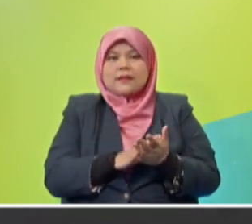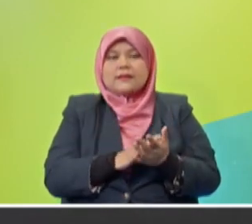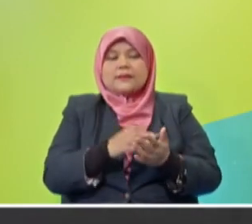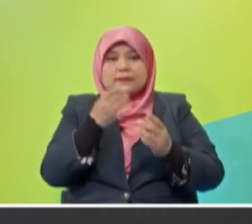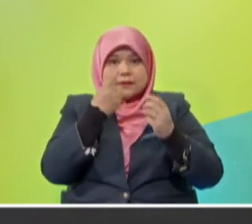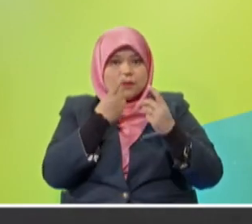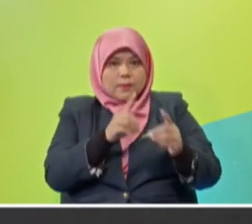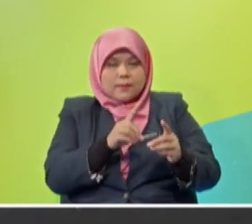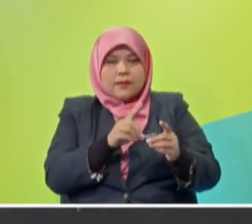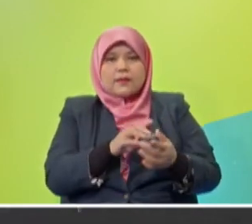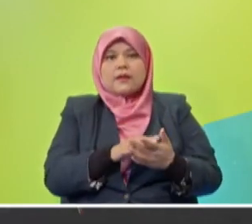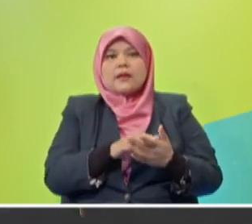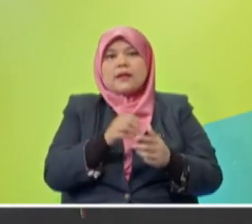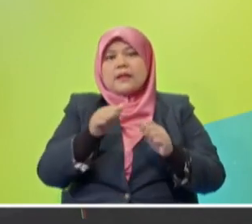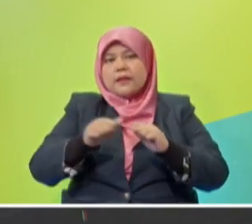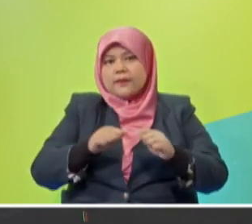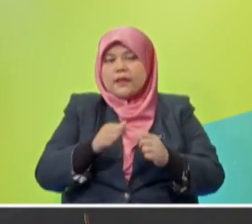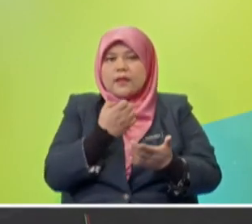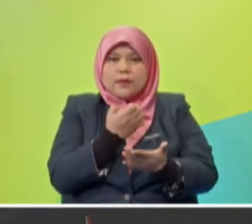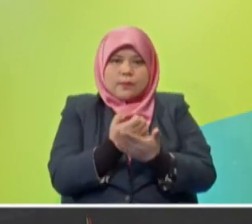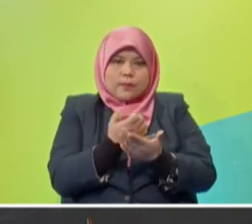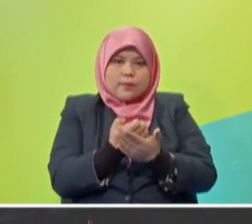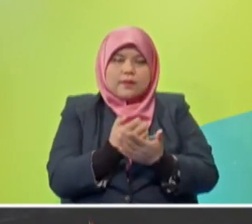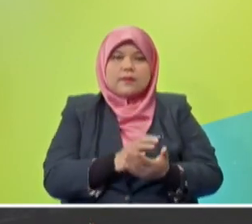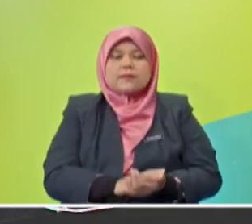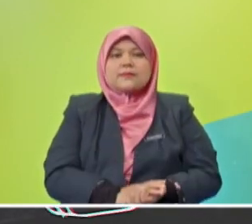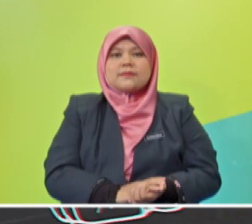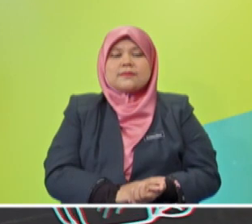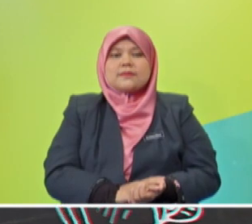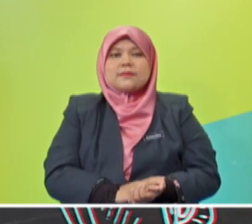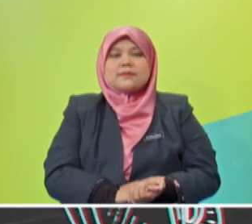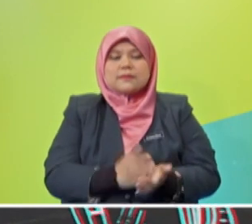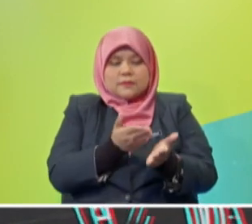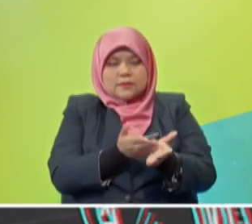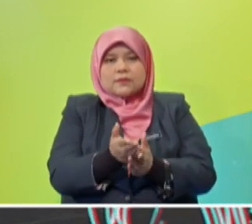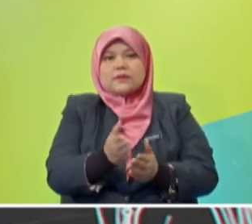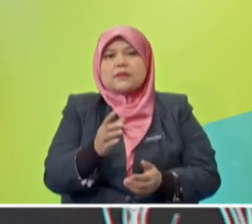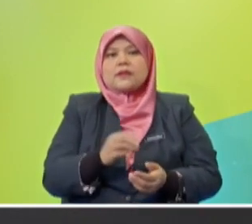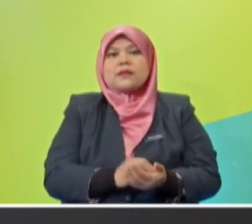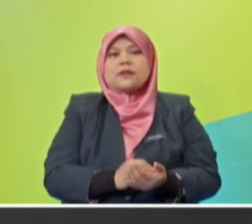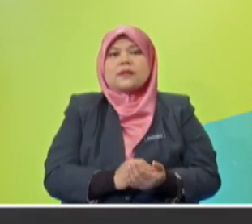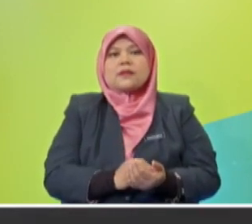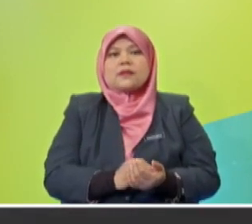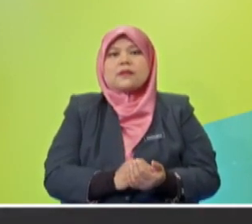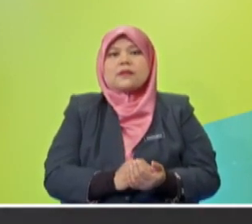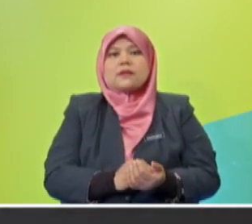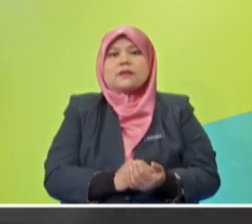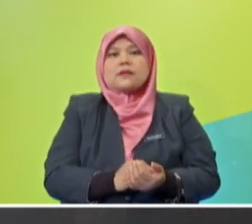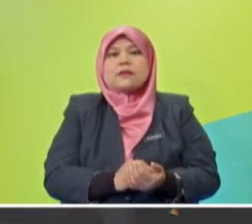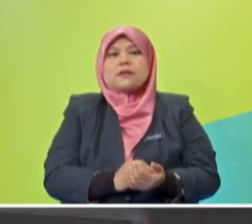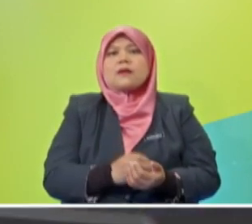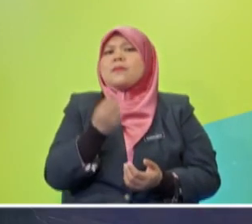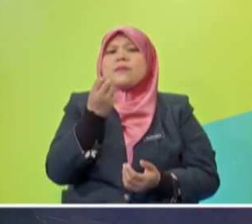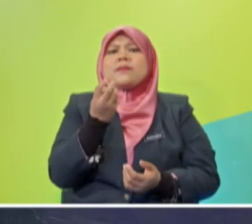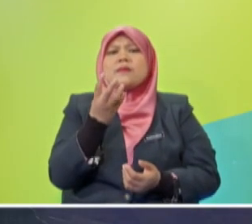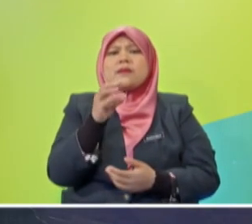jawapan bagi aktiviti ekonomi dalam sektor prima. Okey, kita teruskan dengan soalan uji minda cikgu, yang kedua. Sebelum teruskan, berapa bintang nak beri